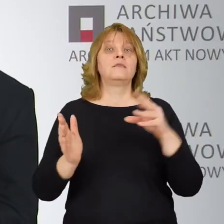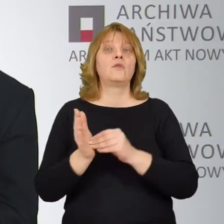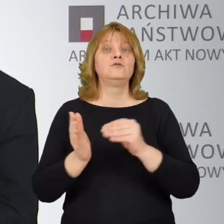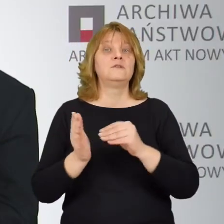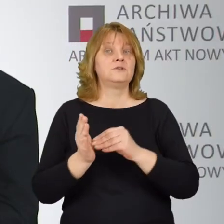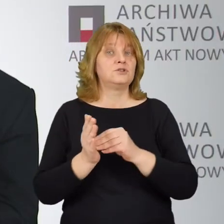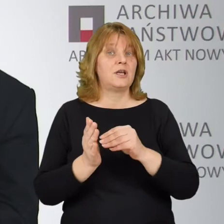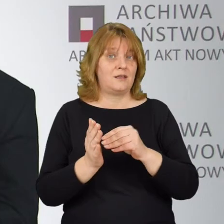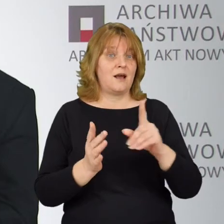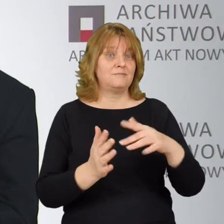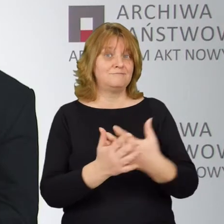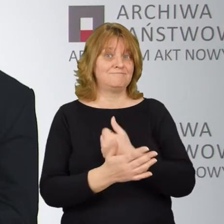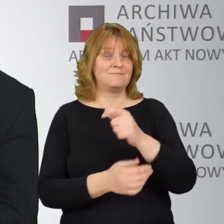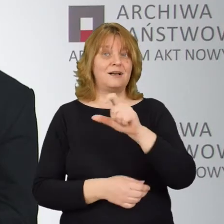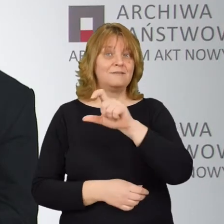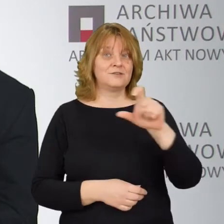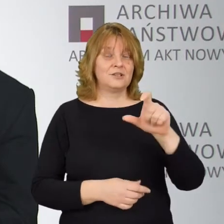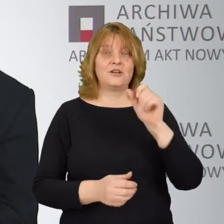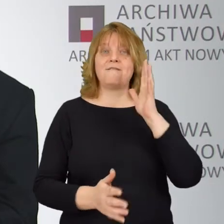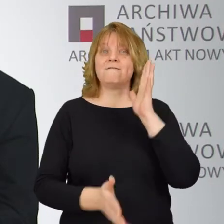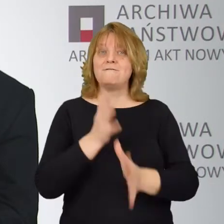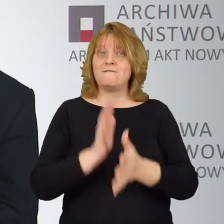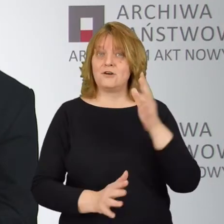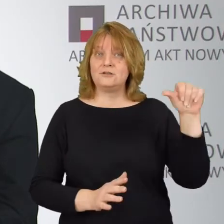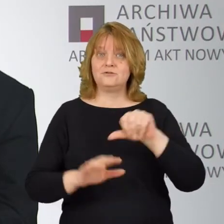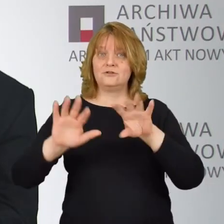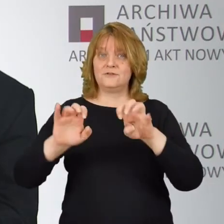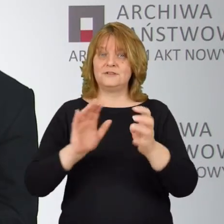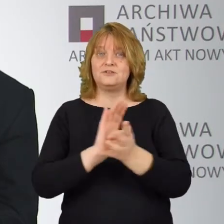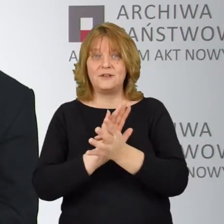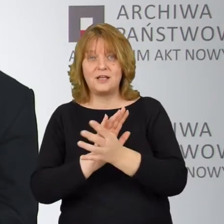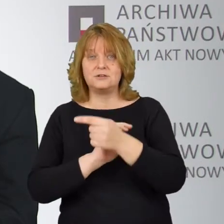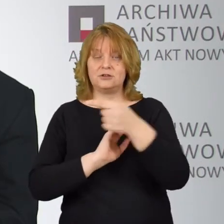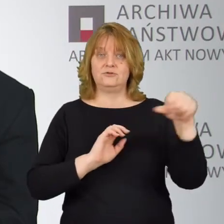zdobyte podczas wojny